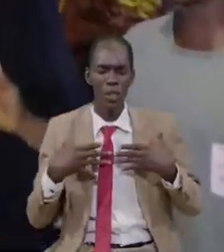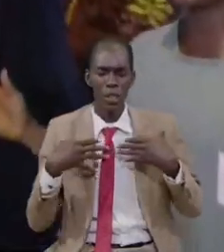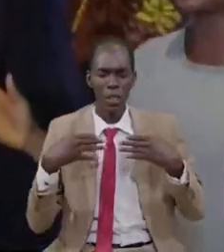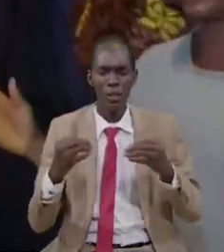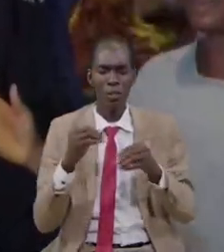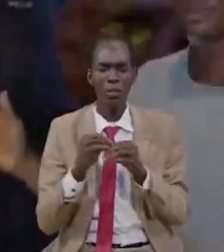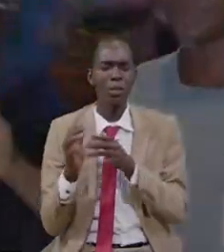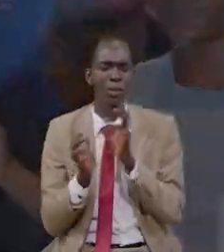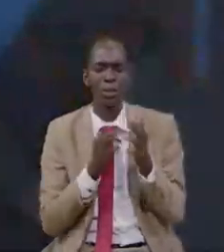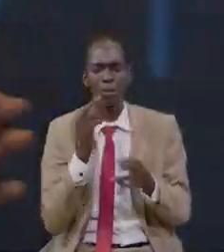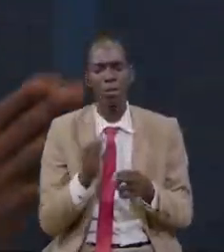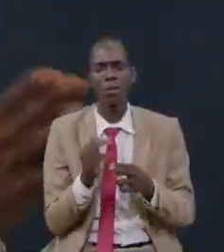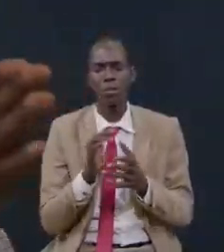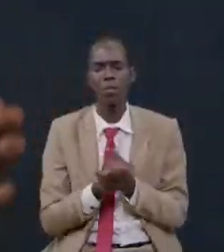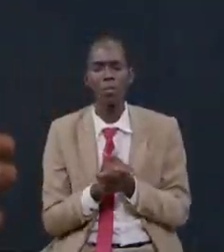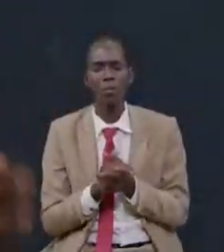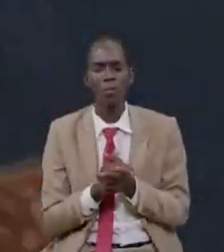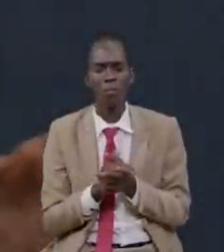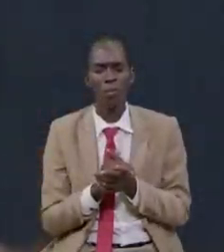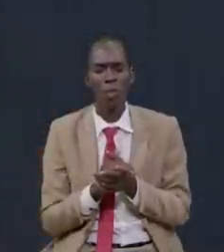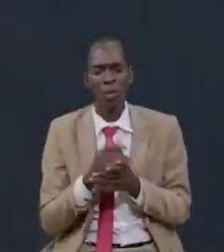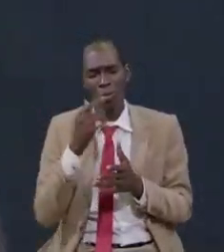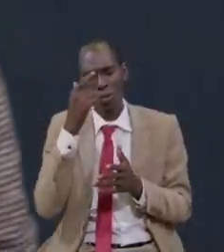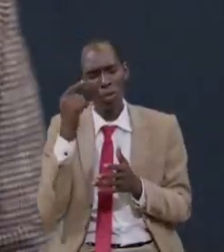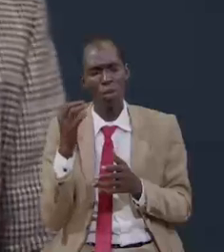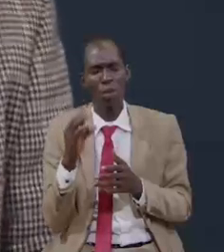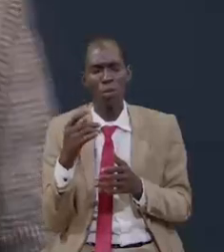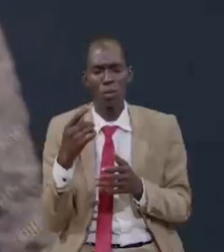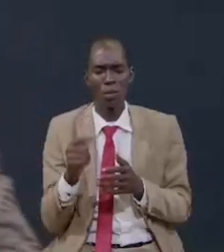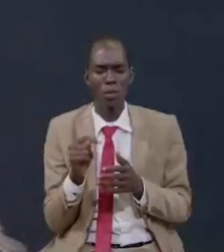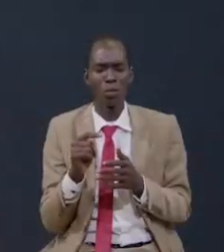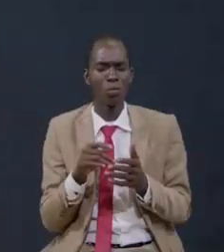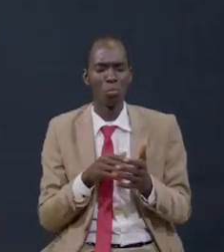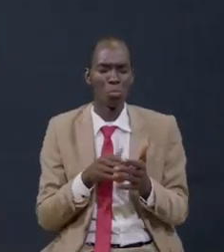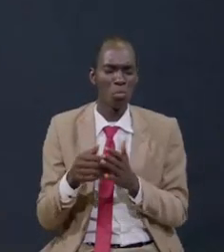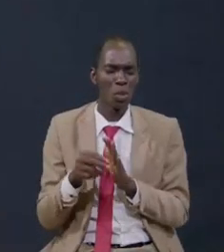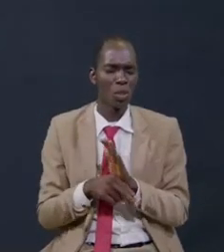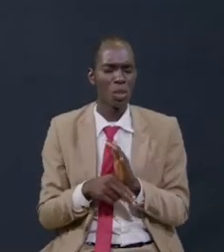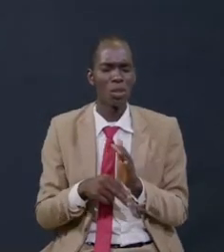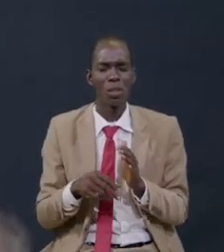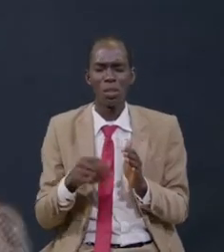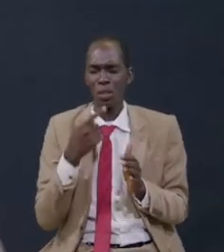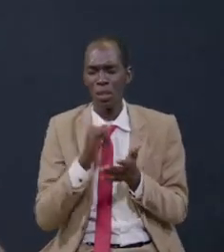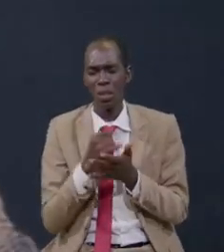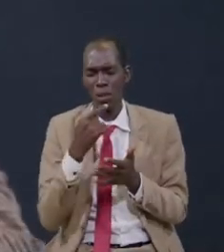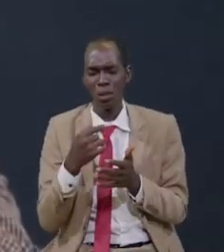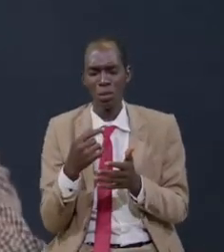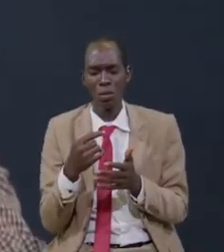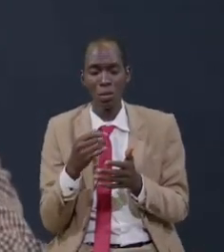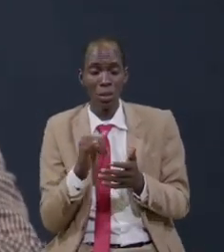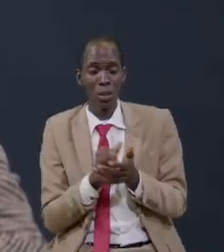Jésus. Toutes les faiblesses des nerfs et tu n'arrives pas à bien voir. Comme tu ouvres tes yeux